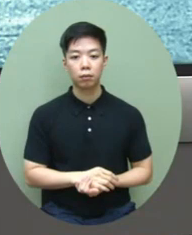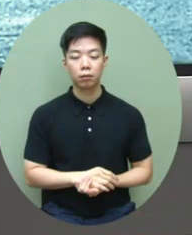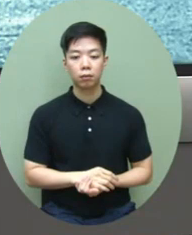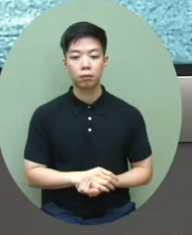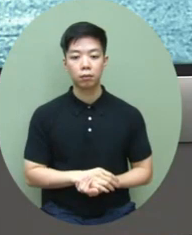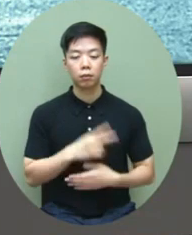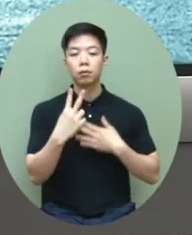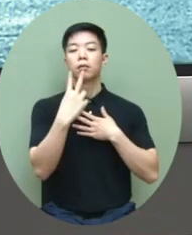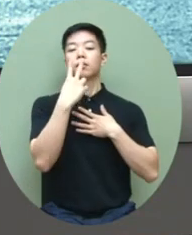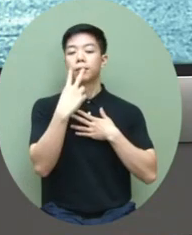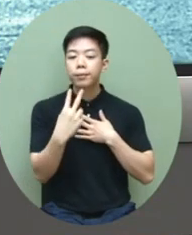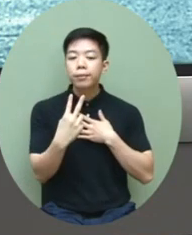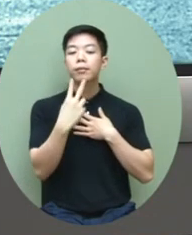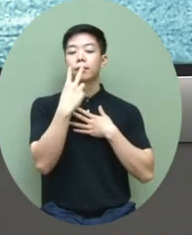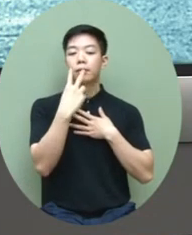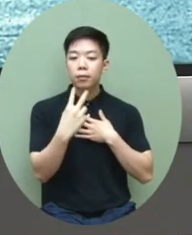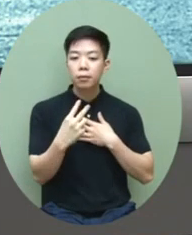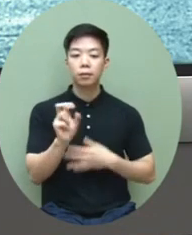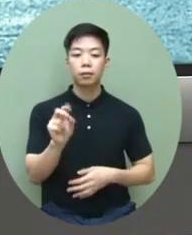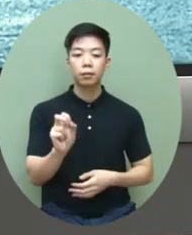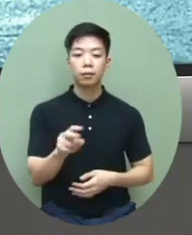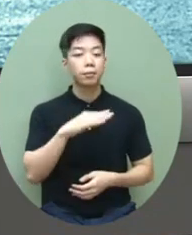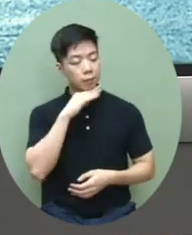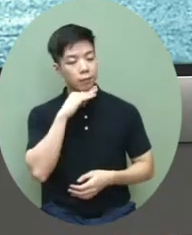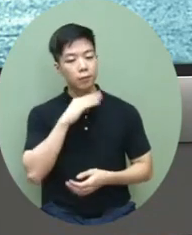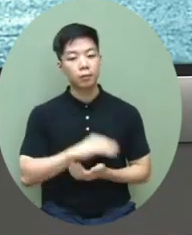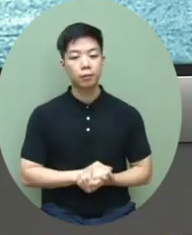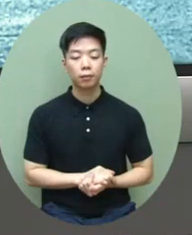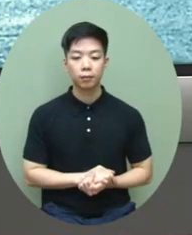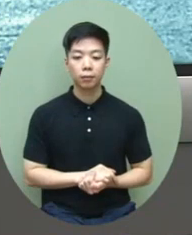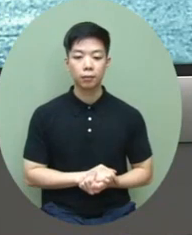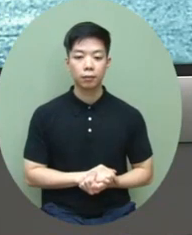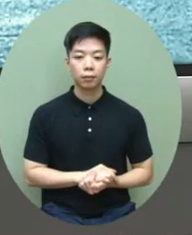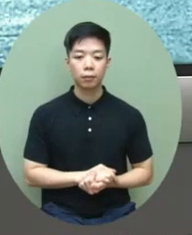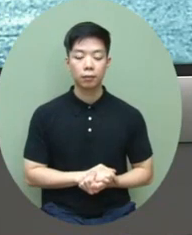繼續有氣喘，咁就睇先啦。